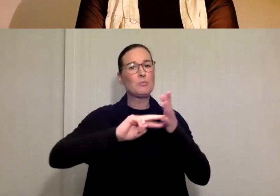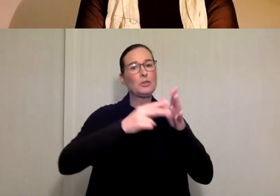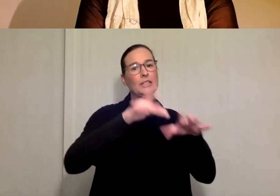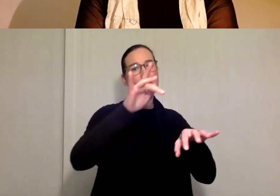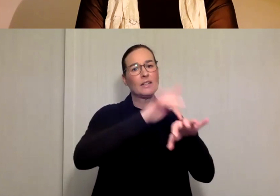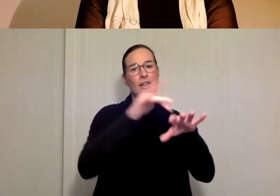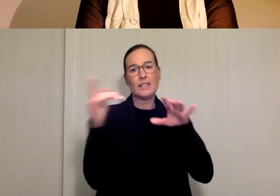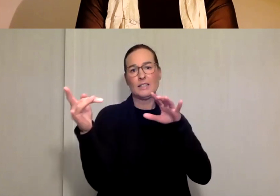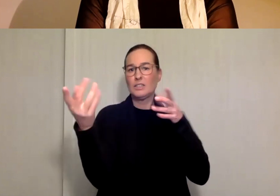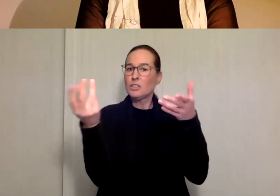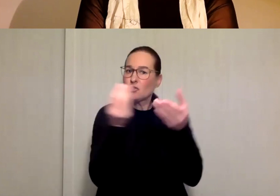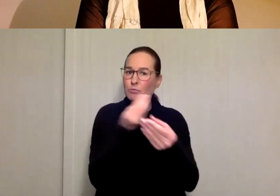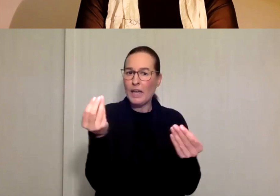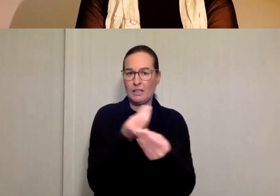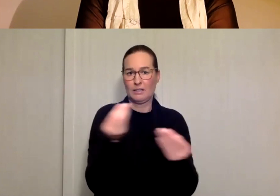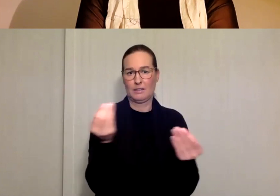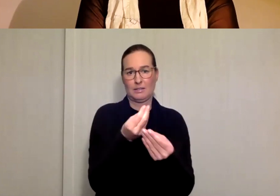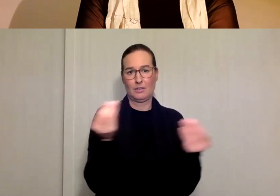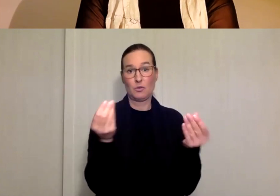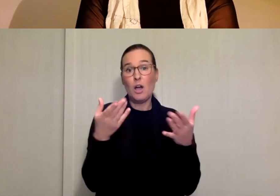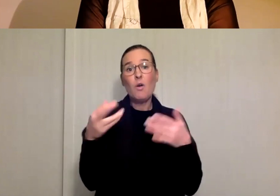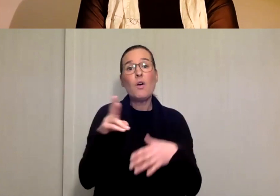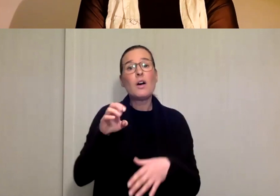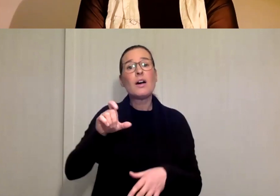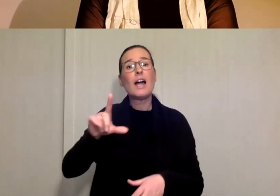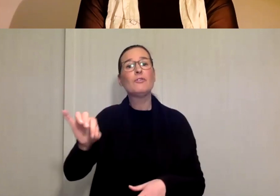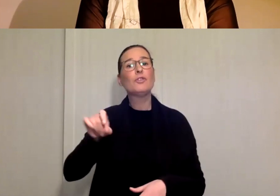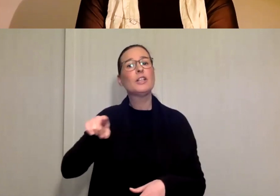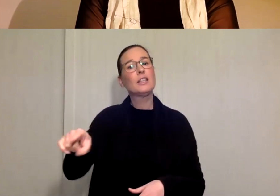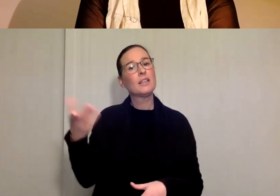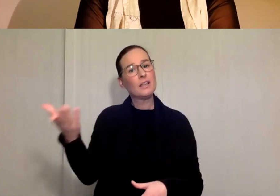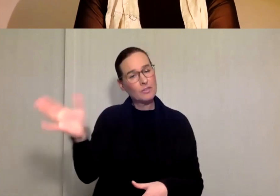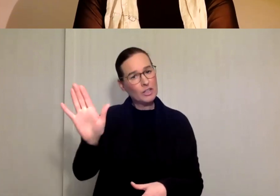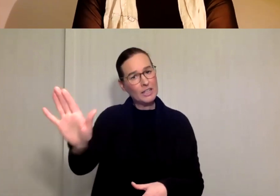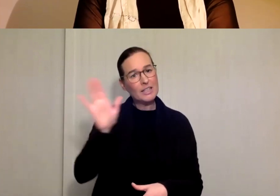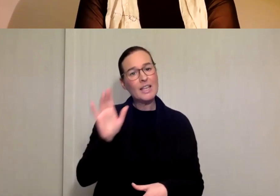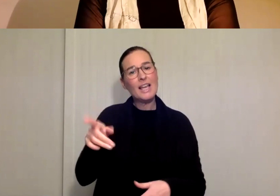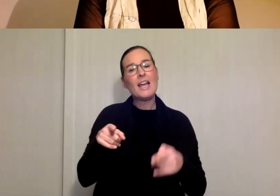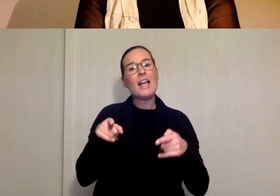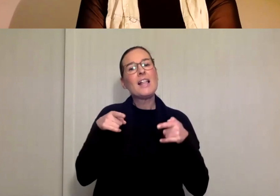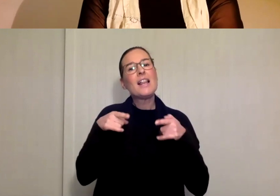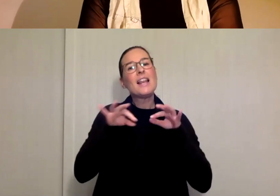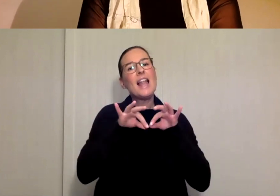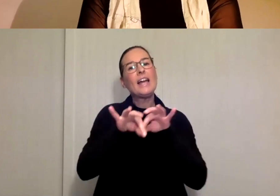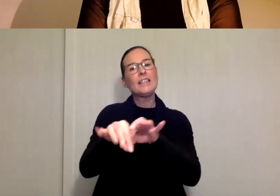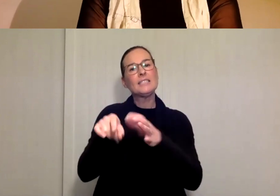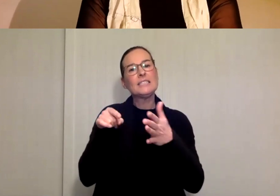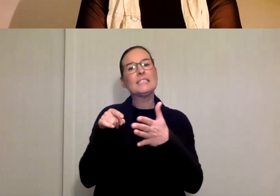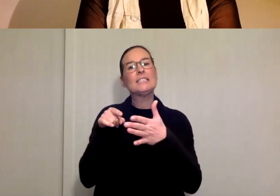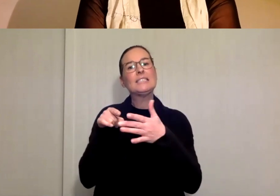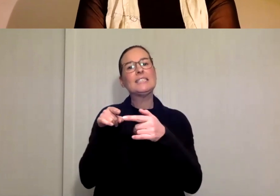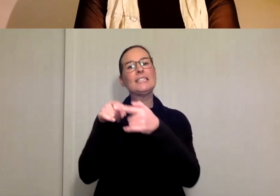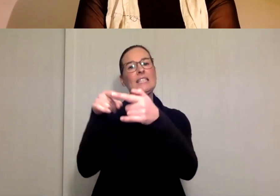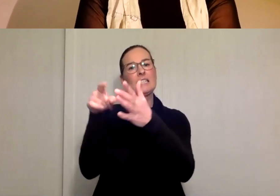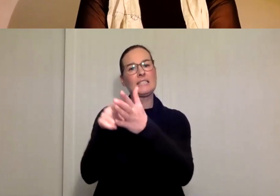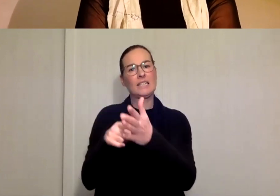Gespräch kommen? Und auch Ralf, welche sind für dich leitende Zielkriterien? Also was ich zwischen den Zeilen höre, Herr Meister, ist, dass